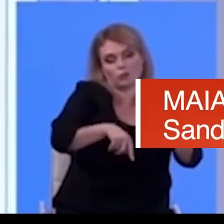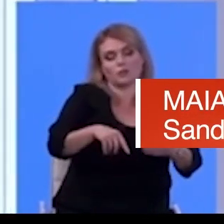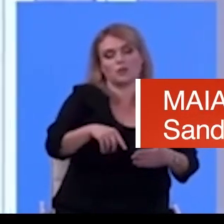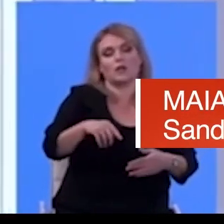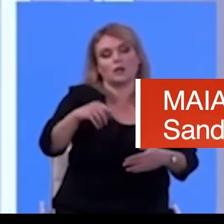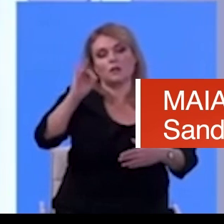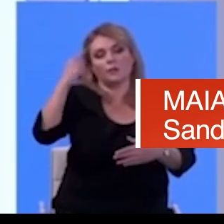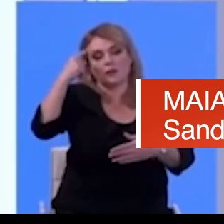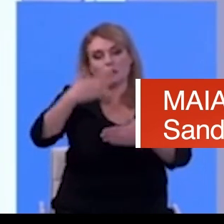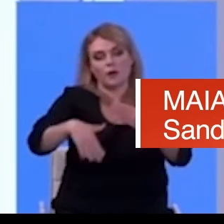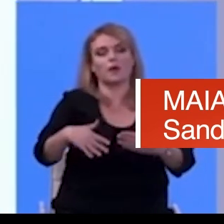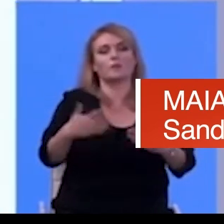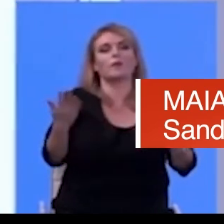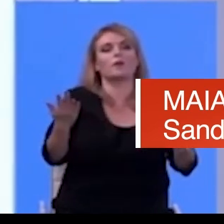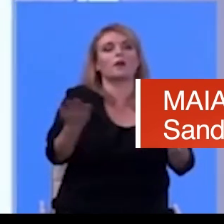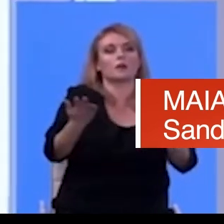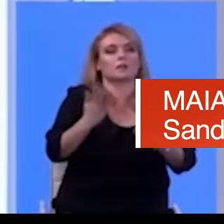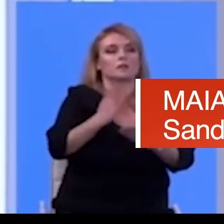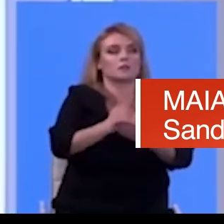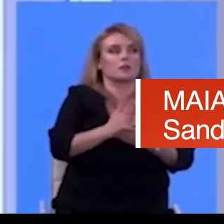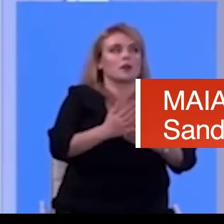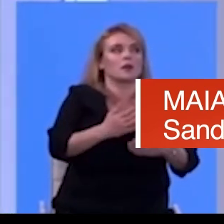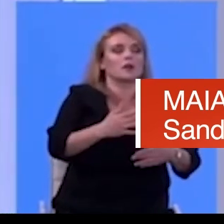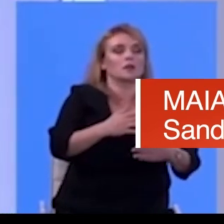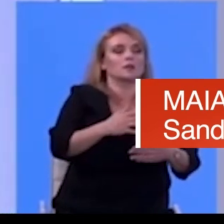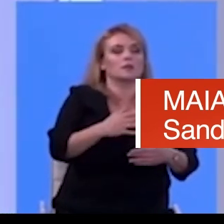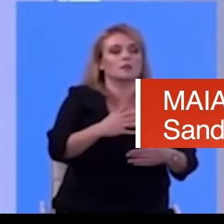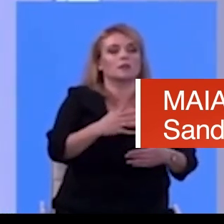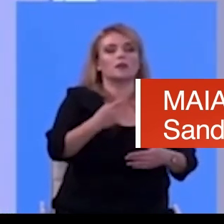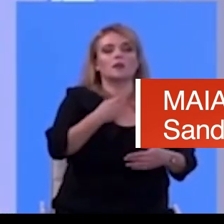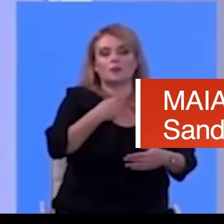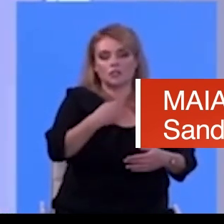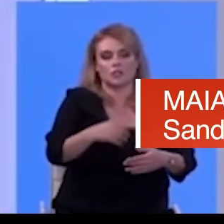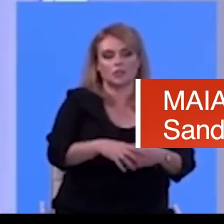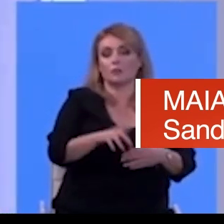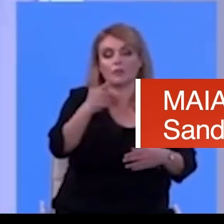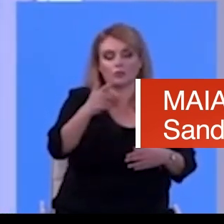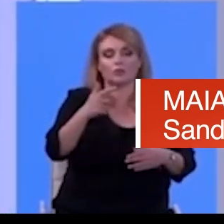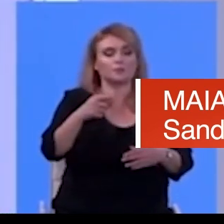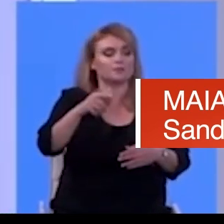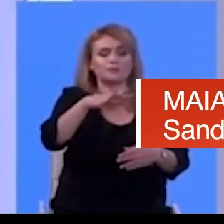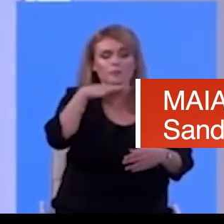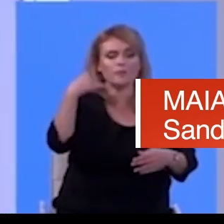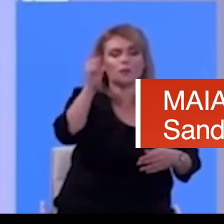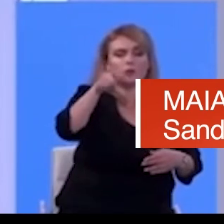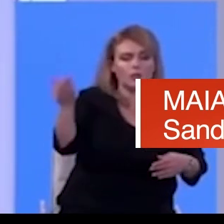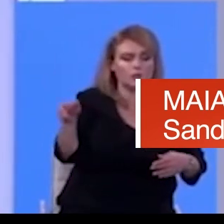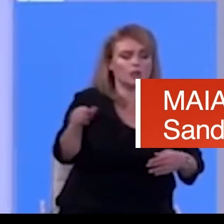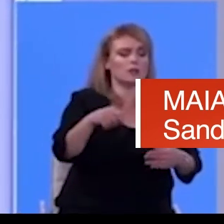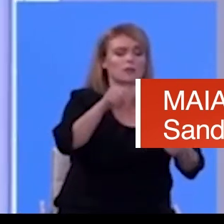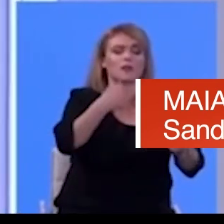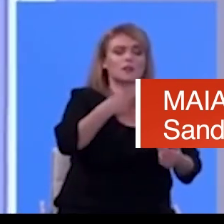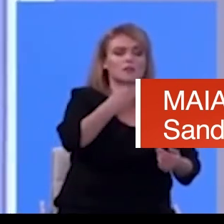motivele acestui vot de protest. Problema sunt voturile cumpărate, nici într-un caz votul de protest. Democrația este și